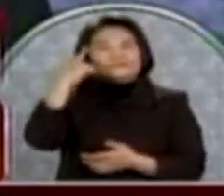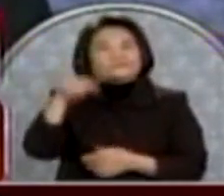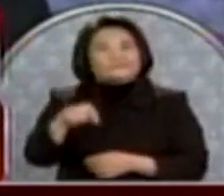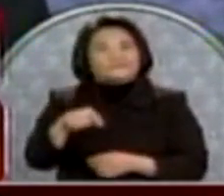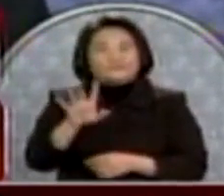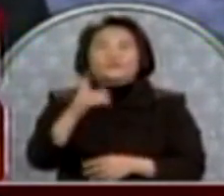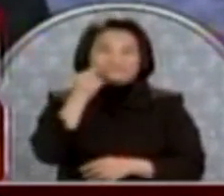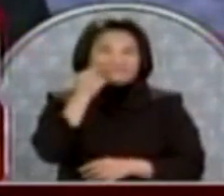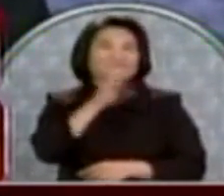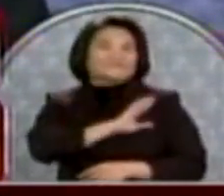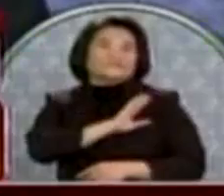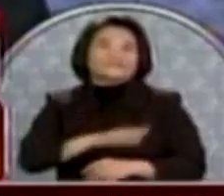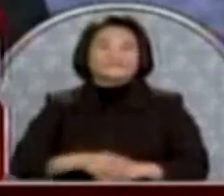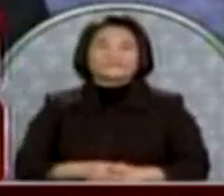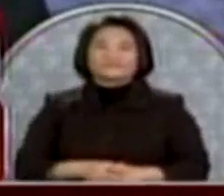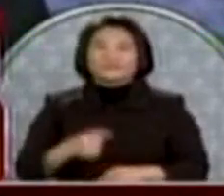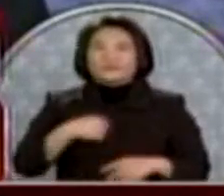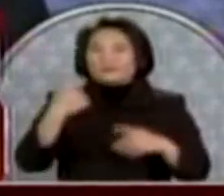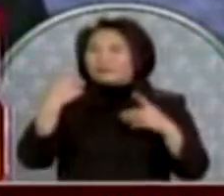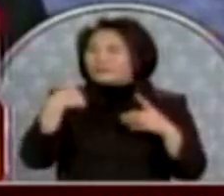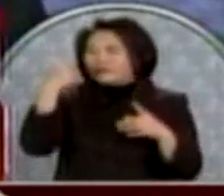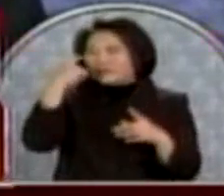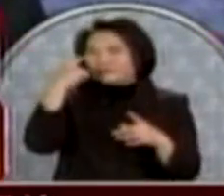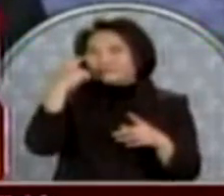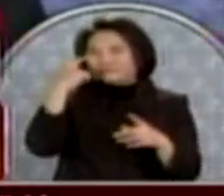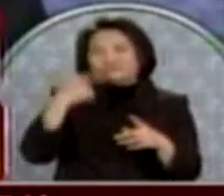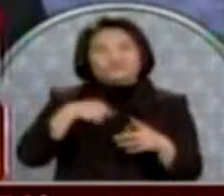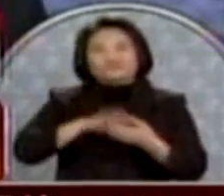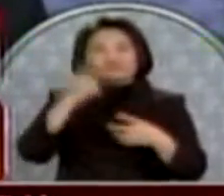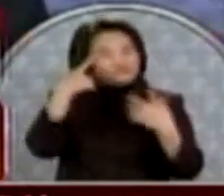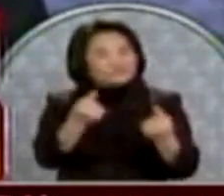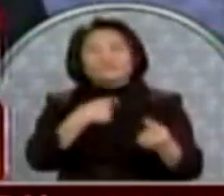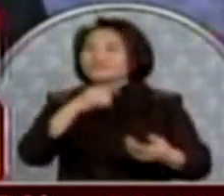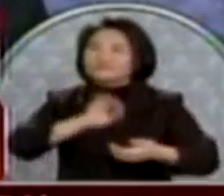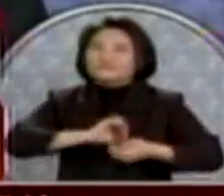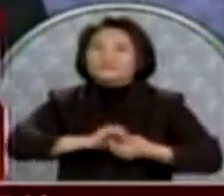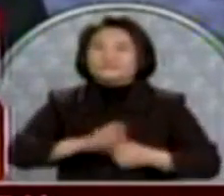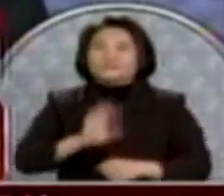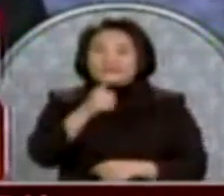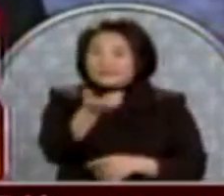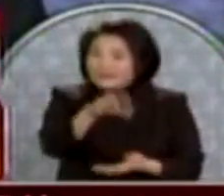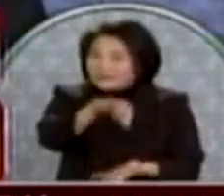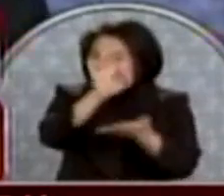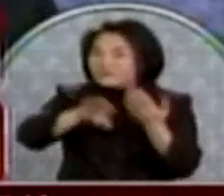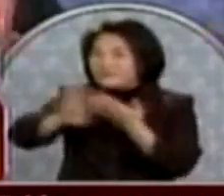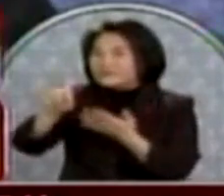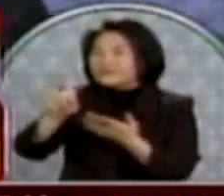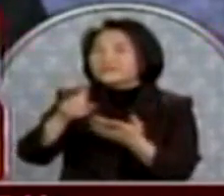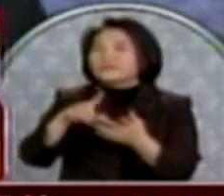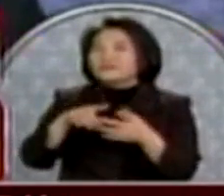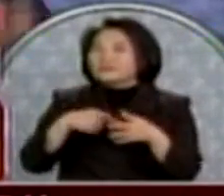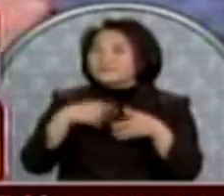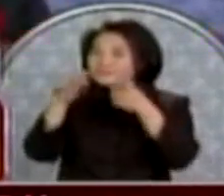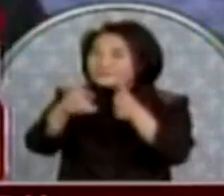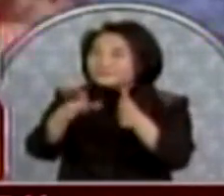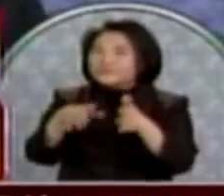实上有困难，而且呢，我原则上也不尽然完全同意。但是您所说的另外一个，我